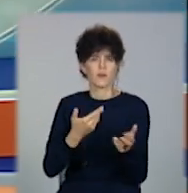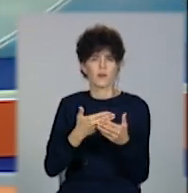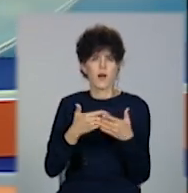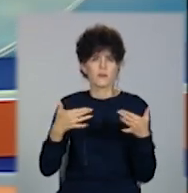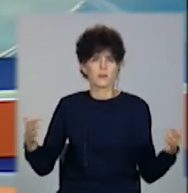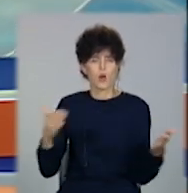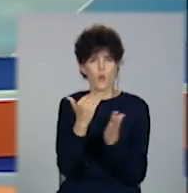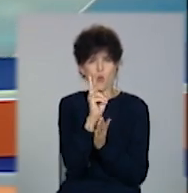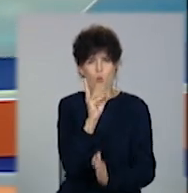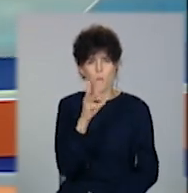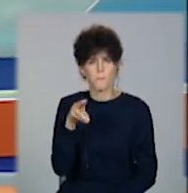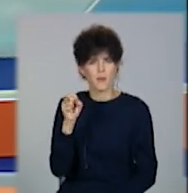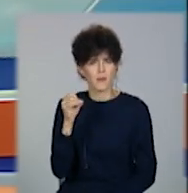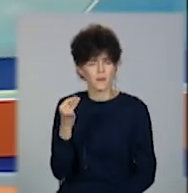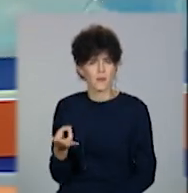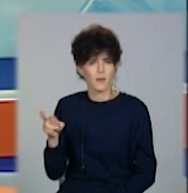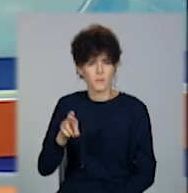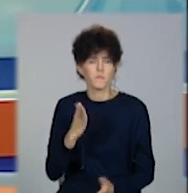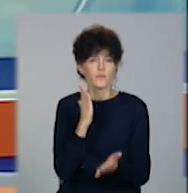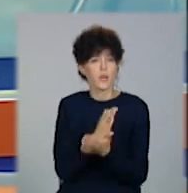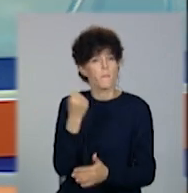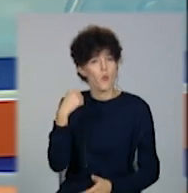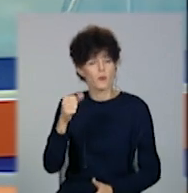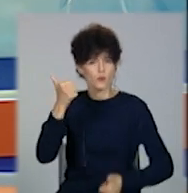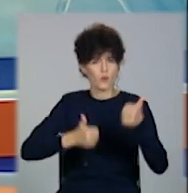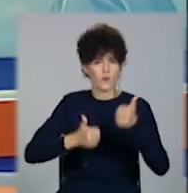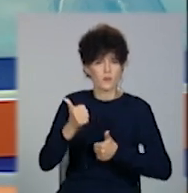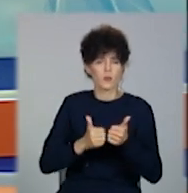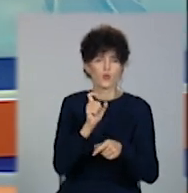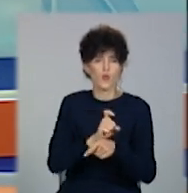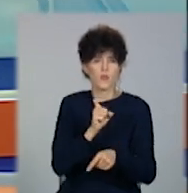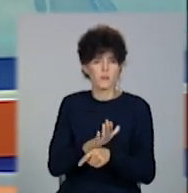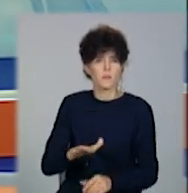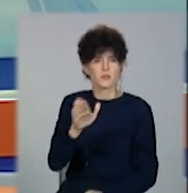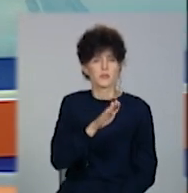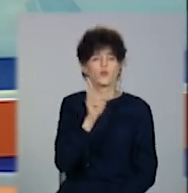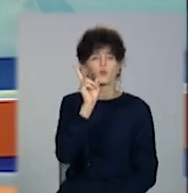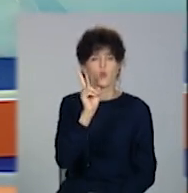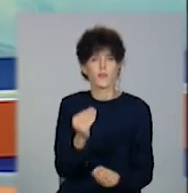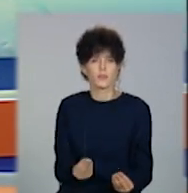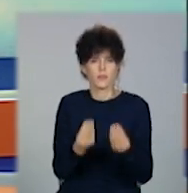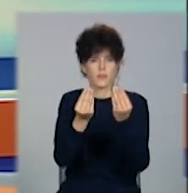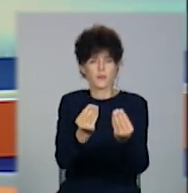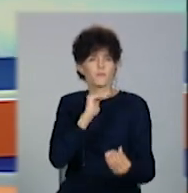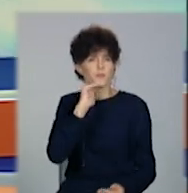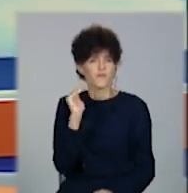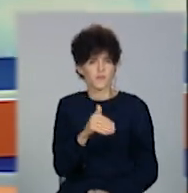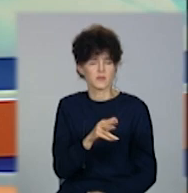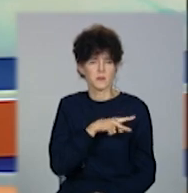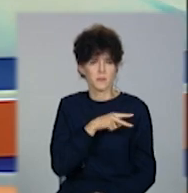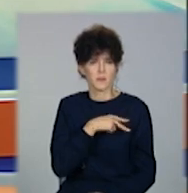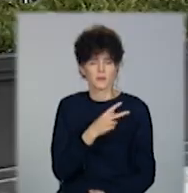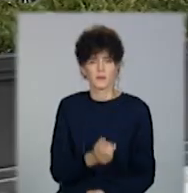Також обирали найкращих. Серед переможців є й керівники з Донбасу. Хто отримав професійне визнання – дивіться.